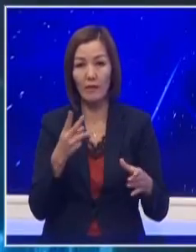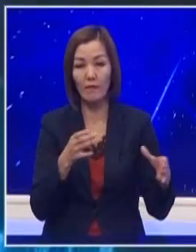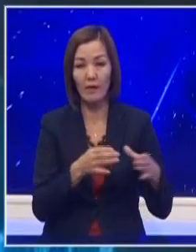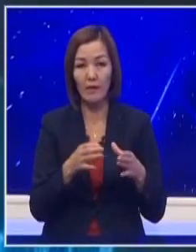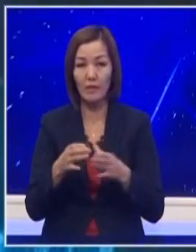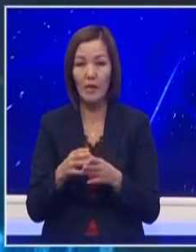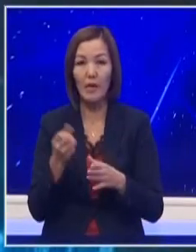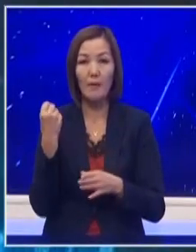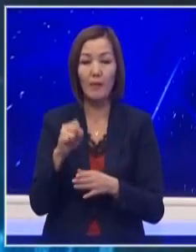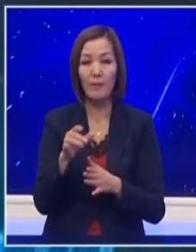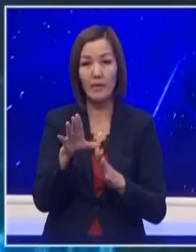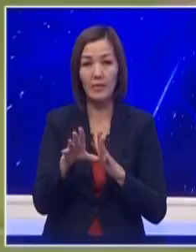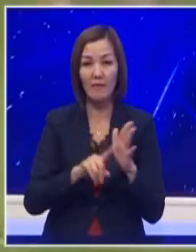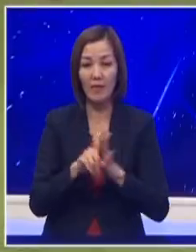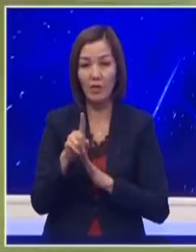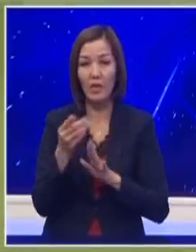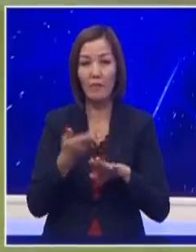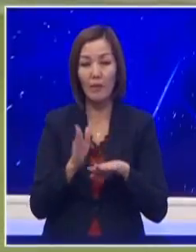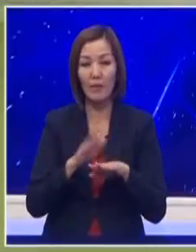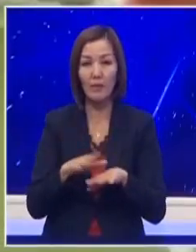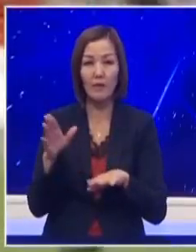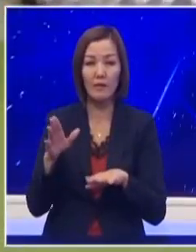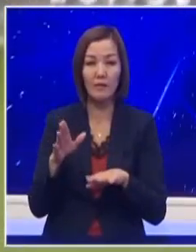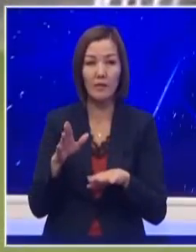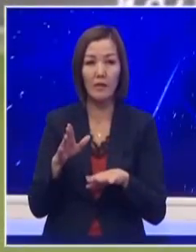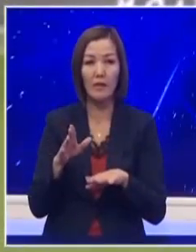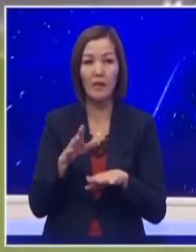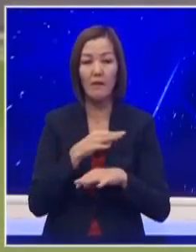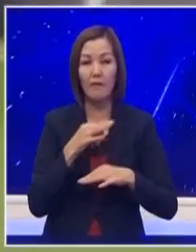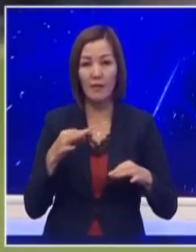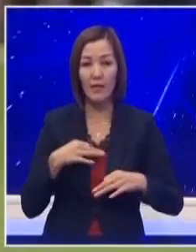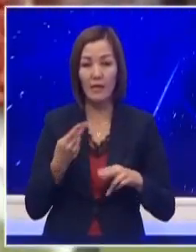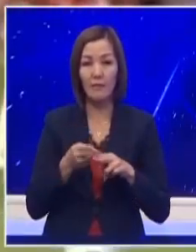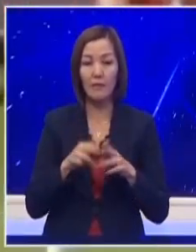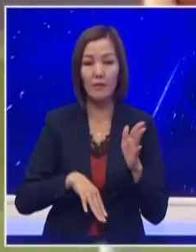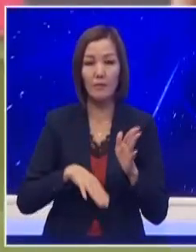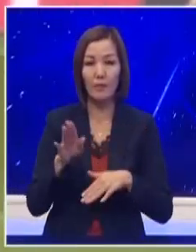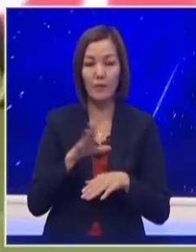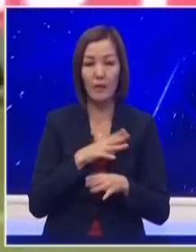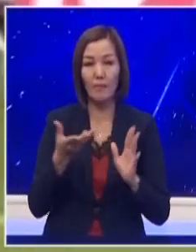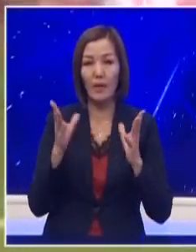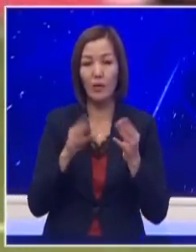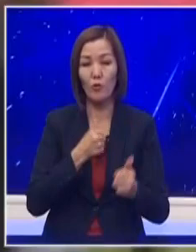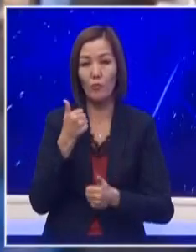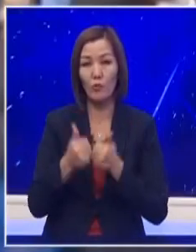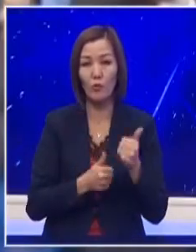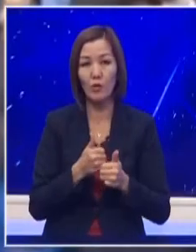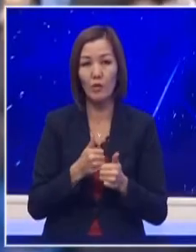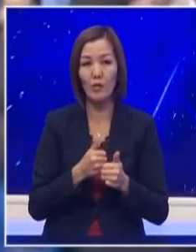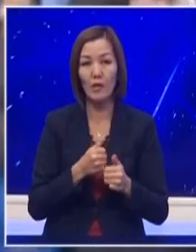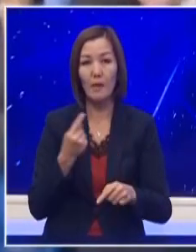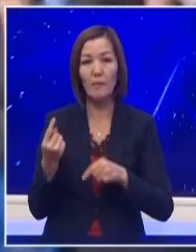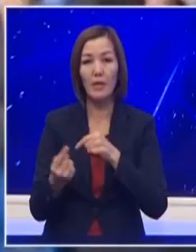время выявить победителя не удалось поэтому уже в серии пенальти Спарта оказалась сильнее команде по итогам турнира достался